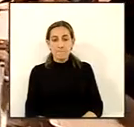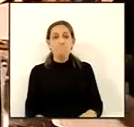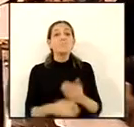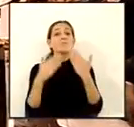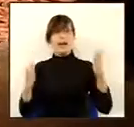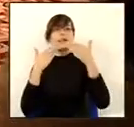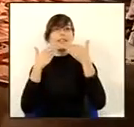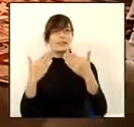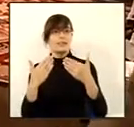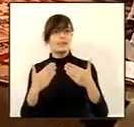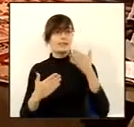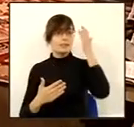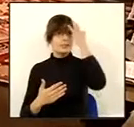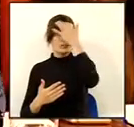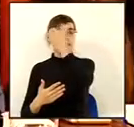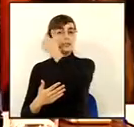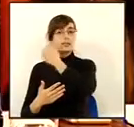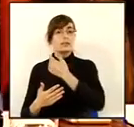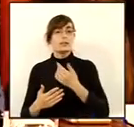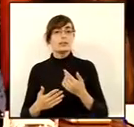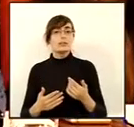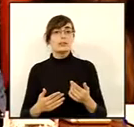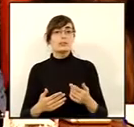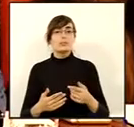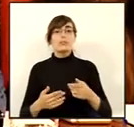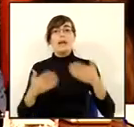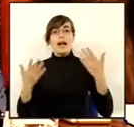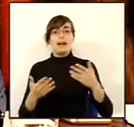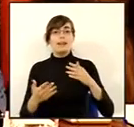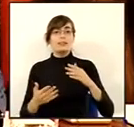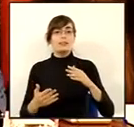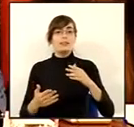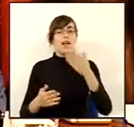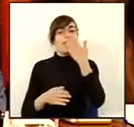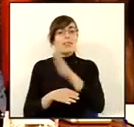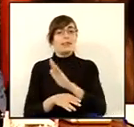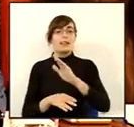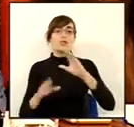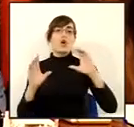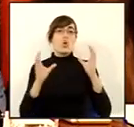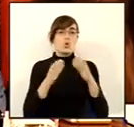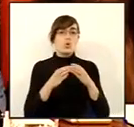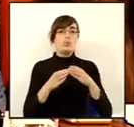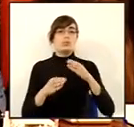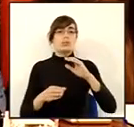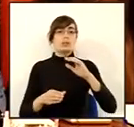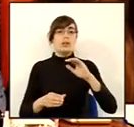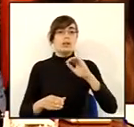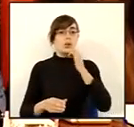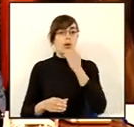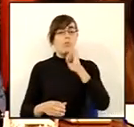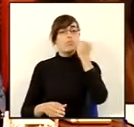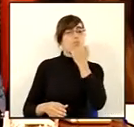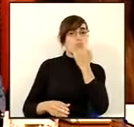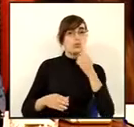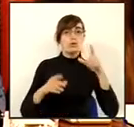Moltes gràcies. I passem, hem vist la relegació de decrets i de juntes de govern i passem a les mocions. Moció presentada